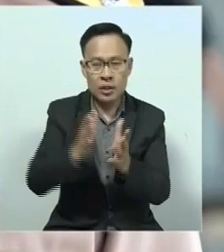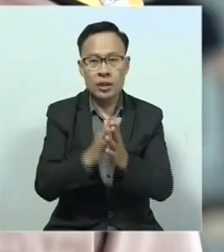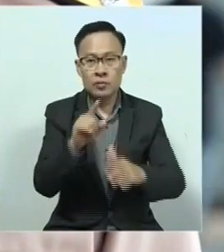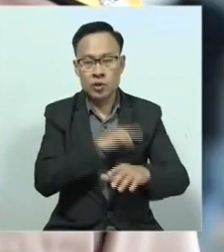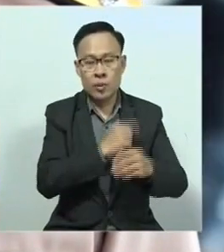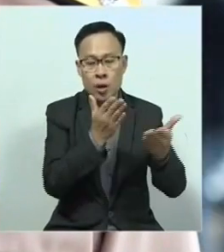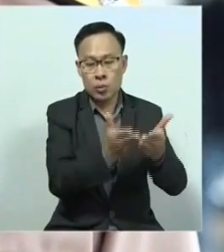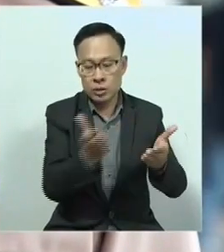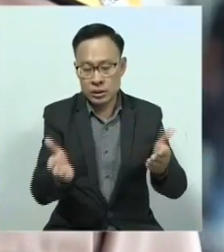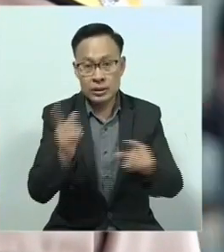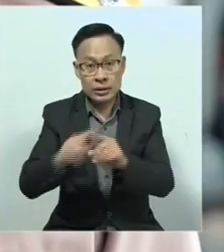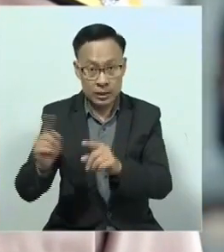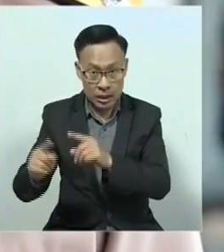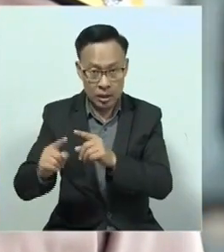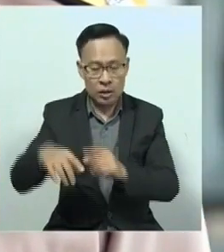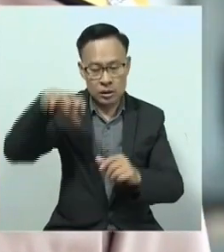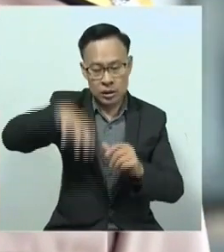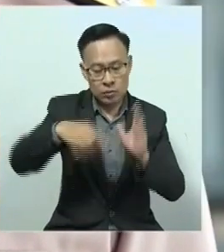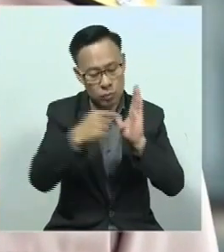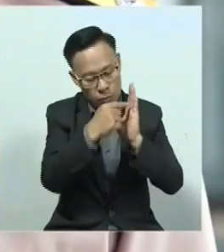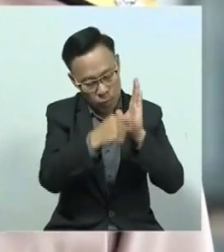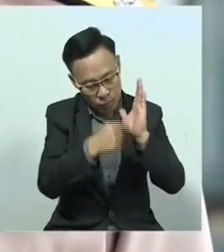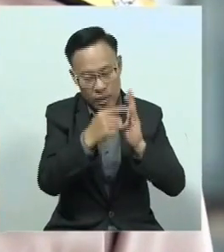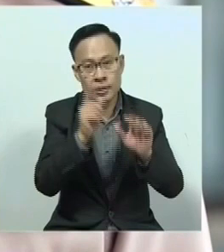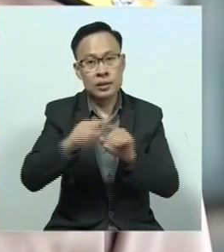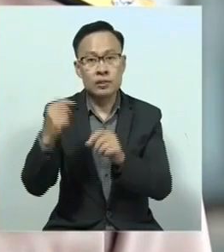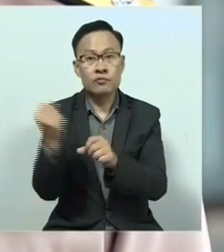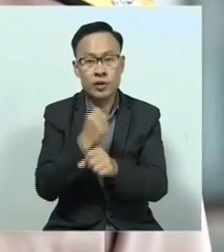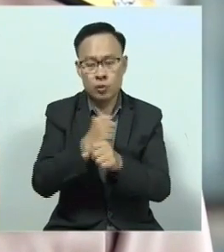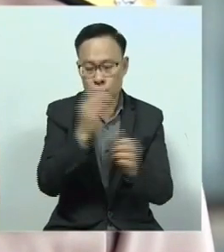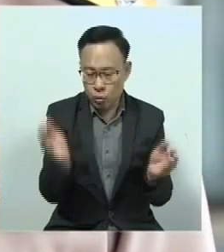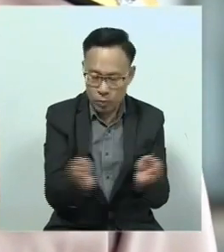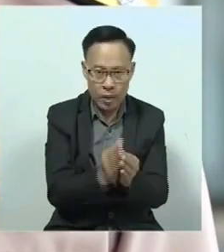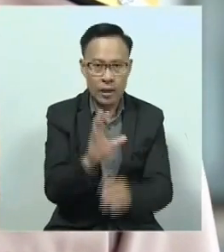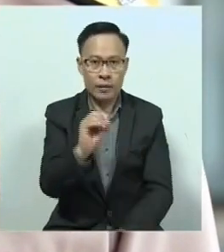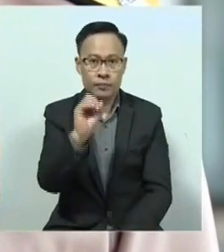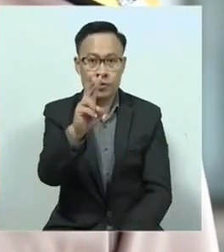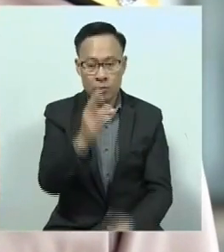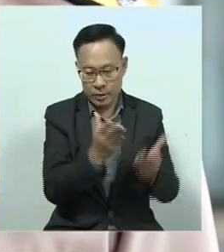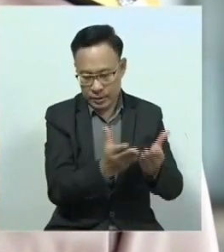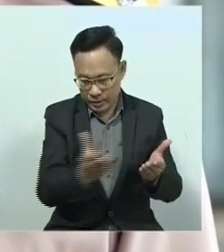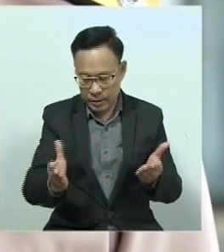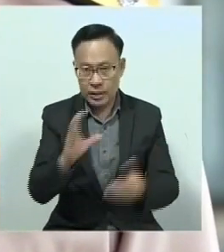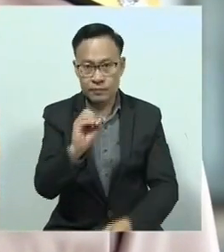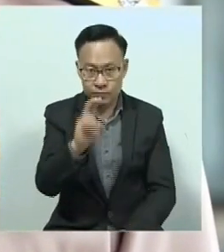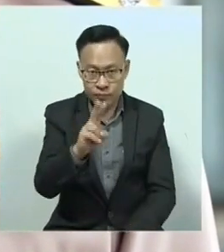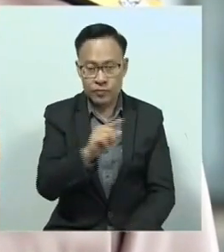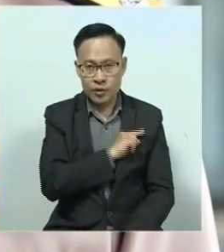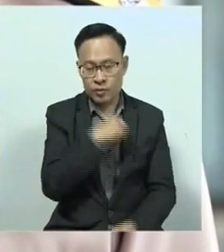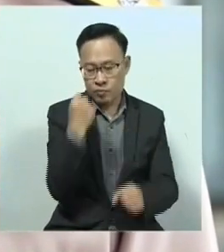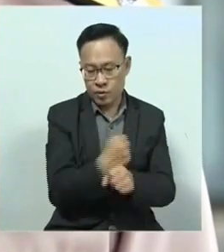นำเรือต่างๆที่หน่วยต่างๆได้รับมอบนะครับก็เรือทั้งหมด52ลำเนี่ยก็ต้องมีการมา